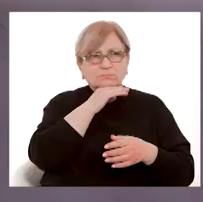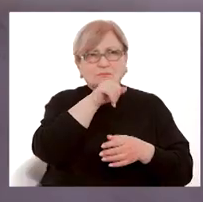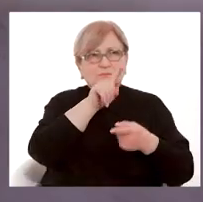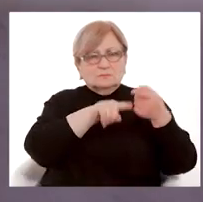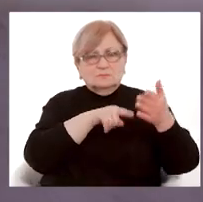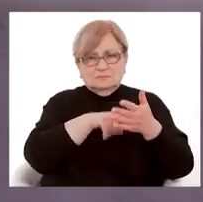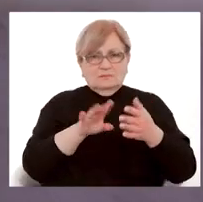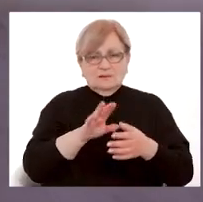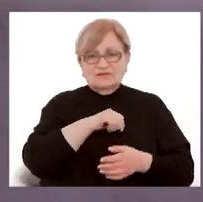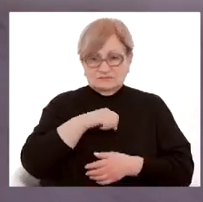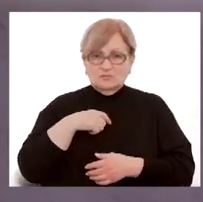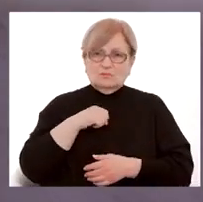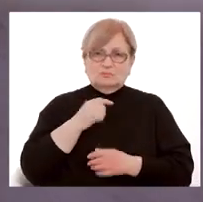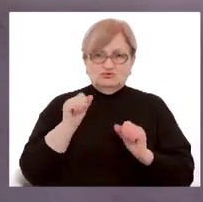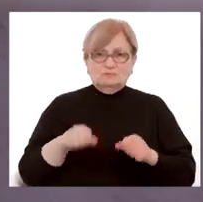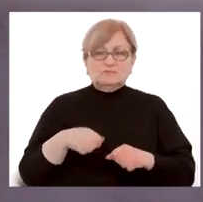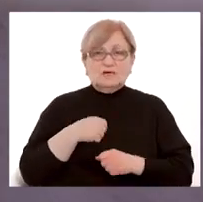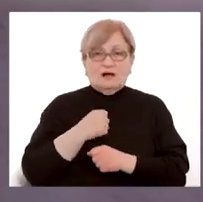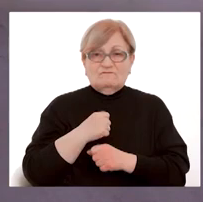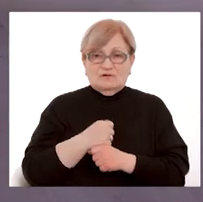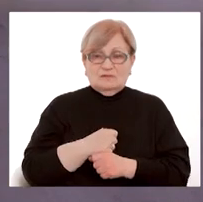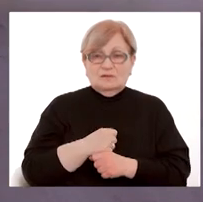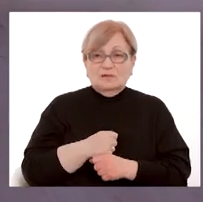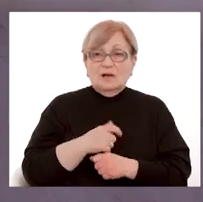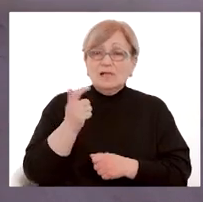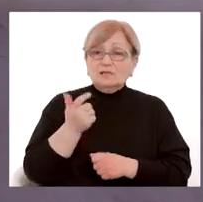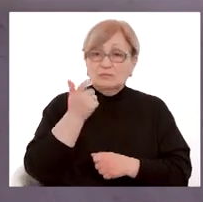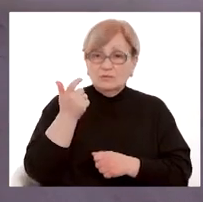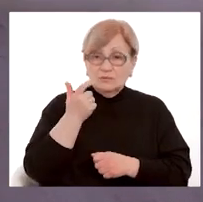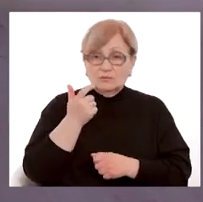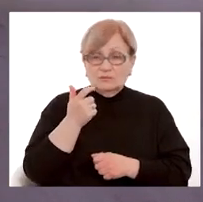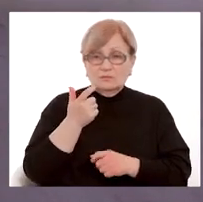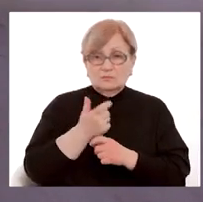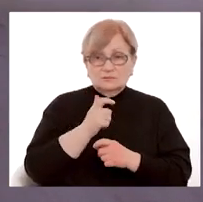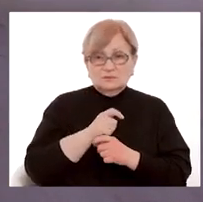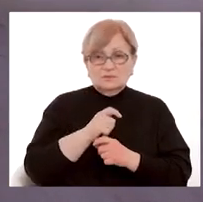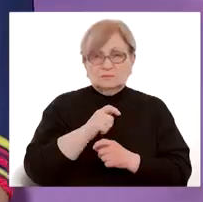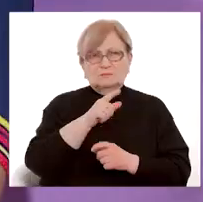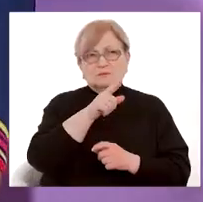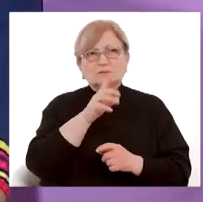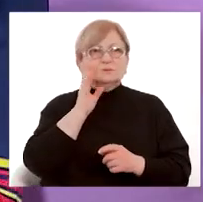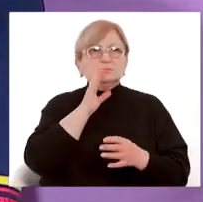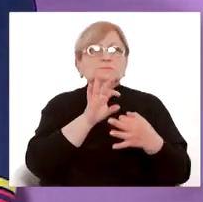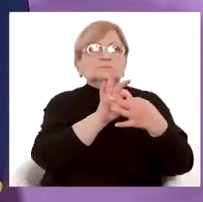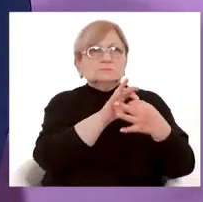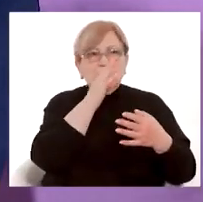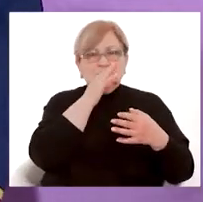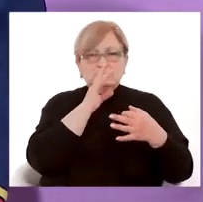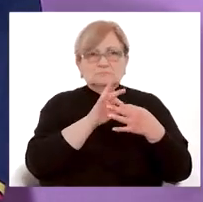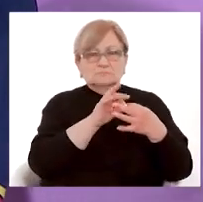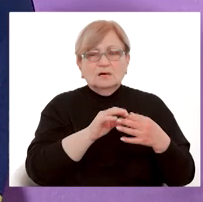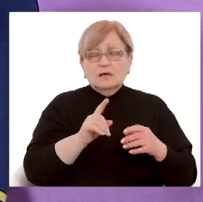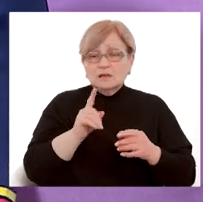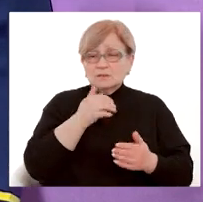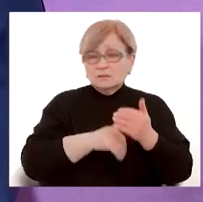შეგვიძლია გავუმიჩნოთ კიდევაც ჩვენ მოგწონს ამის აღნიშნა, რომ დამოუკიდებლობა დამოკიდებულების ნაცვლად, ანუ ნებისმიერი